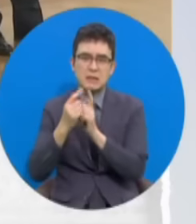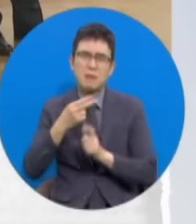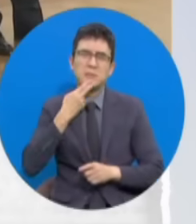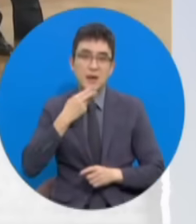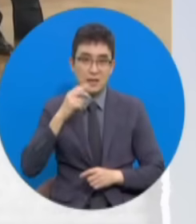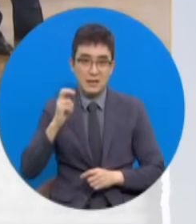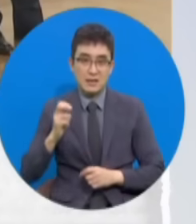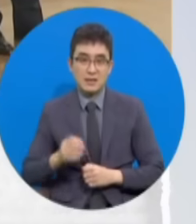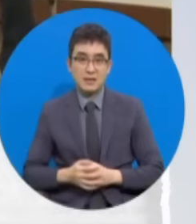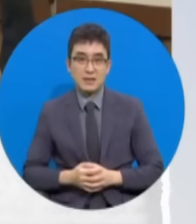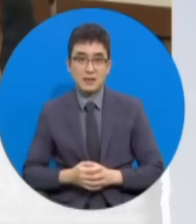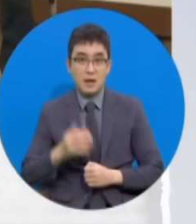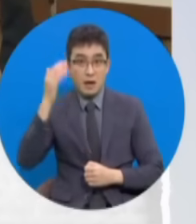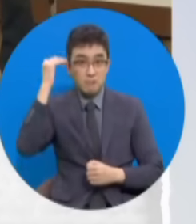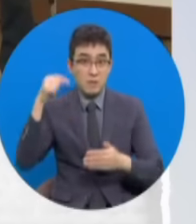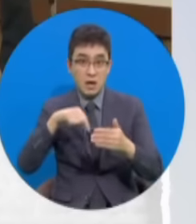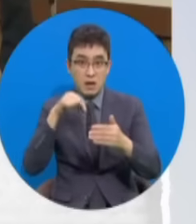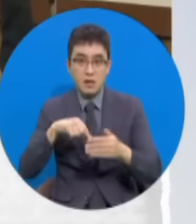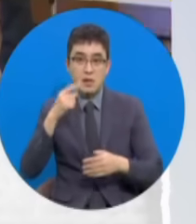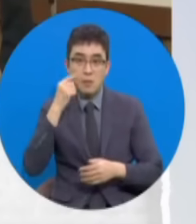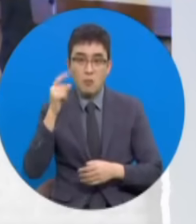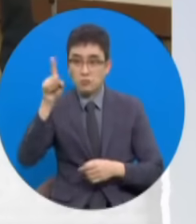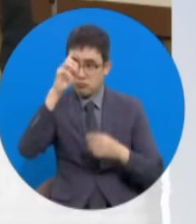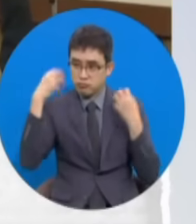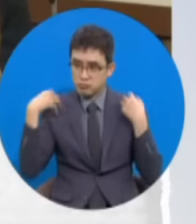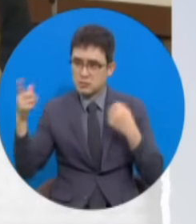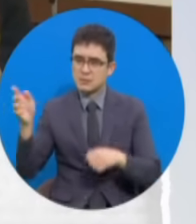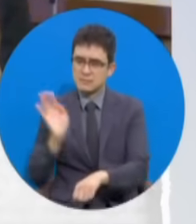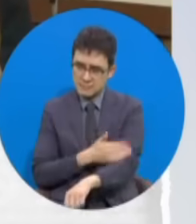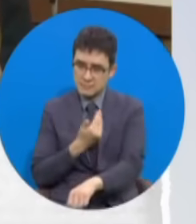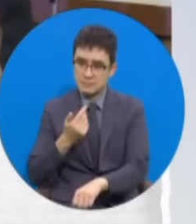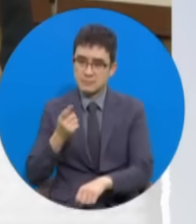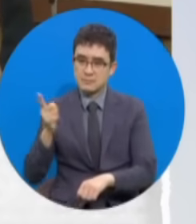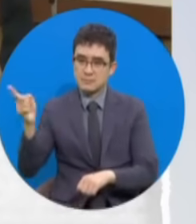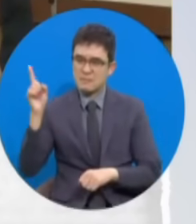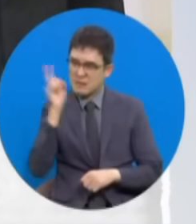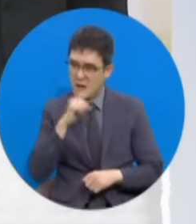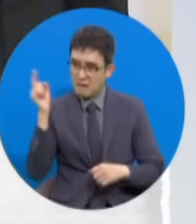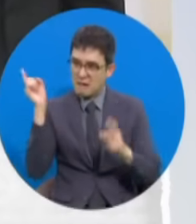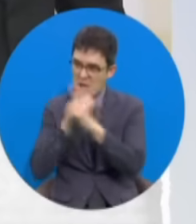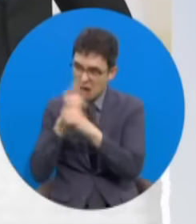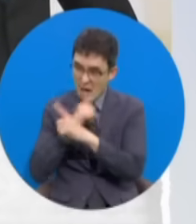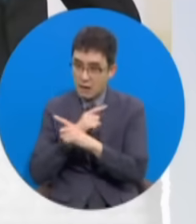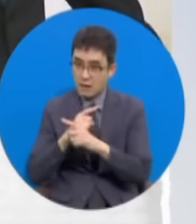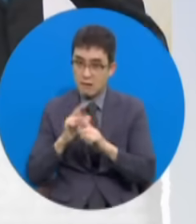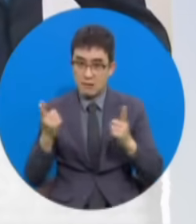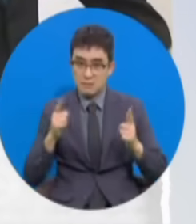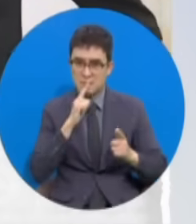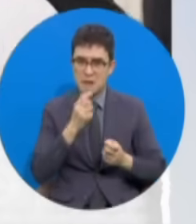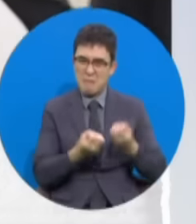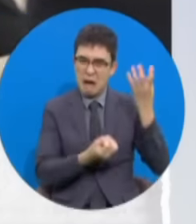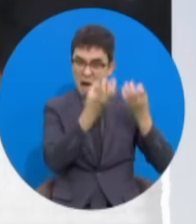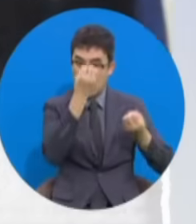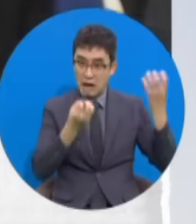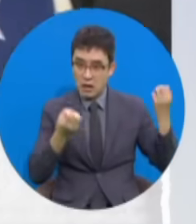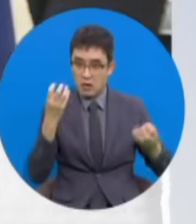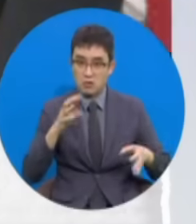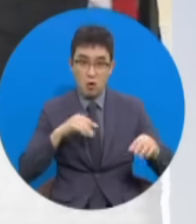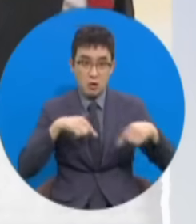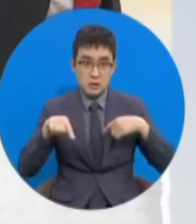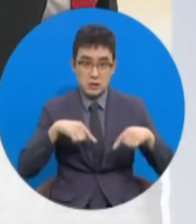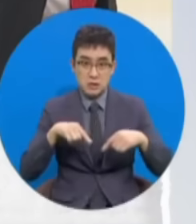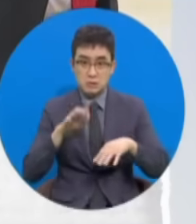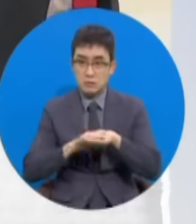겁니다. 대한민국 내에서 일본 정부가 잘못하고 있다, 일본이 다 나쁜 일이다 이렇게 목소리를 높여가면서 정치적인